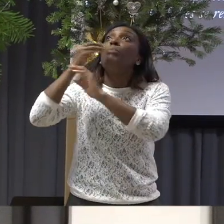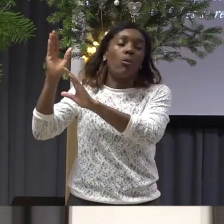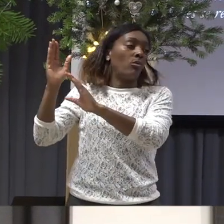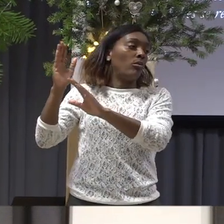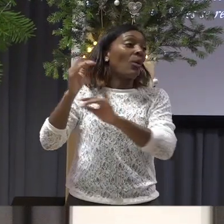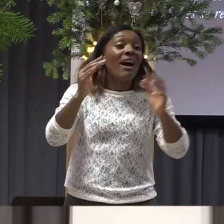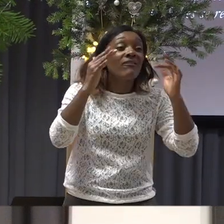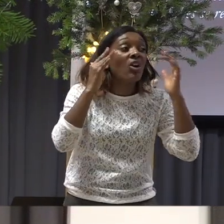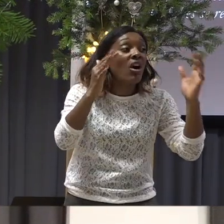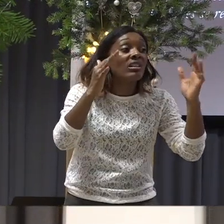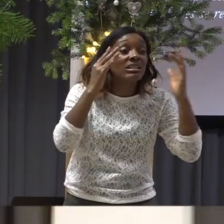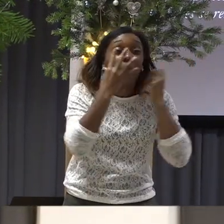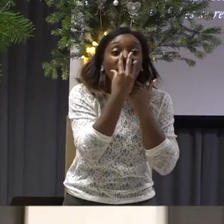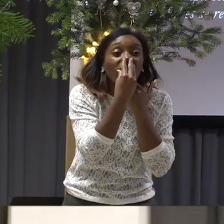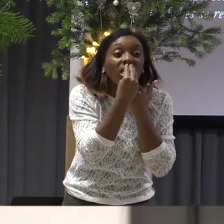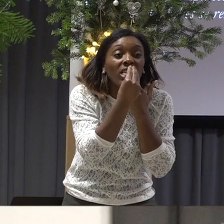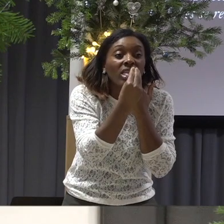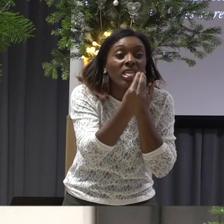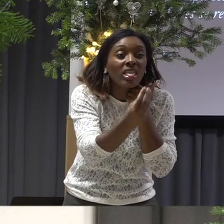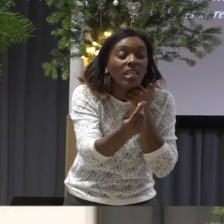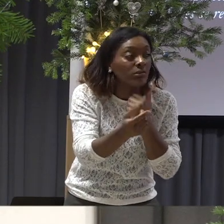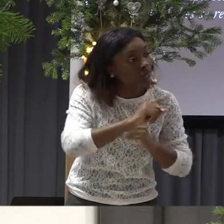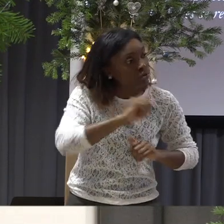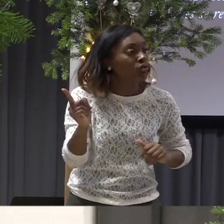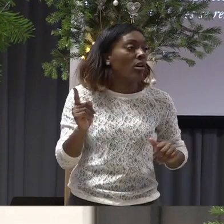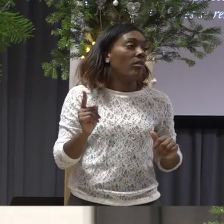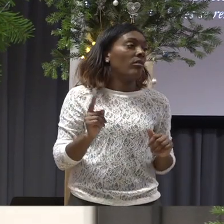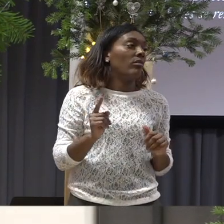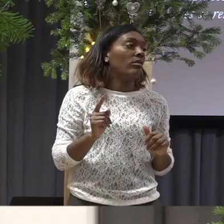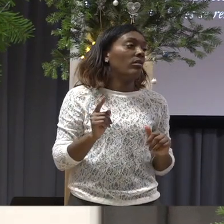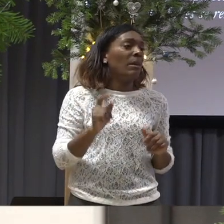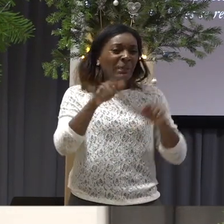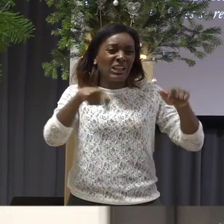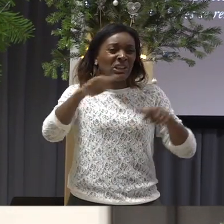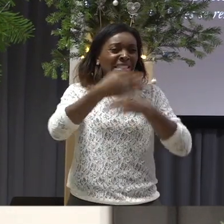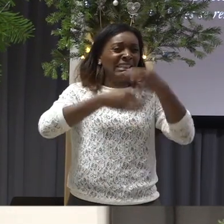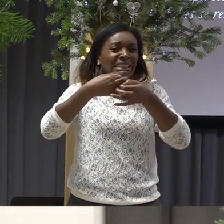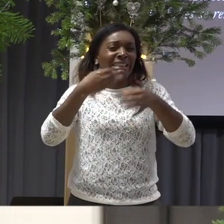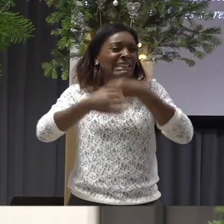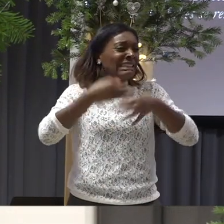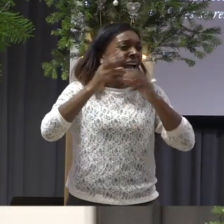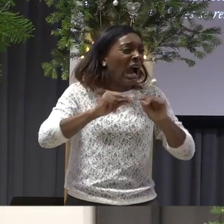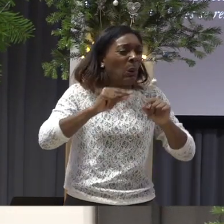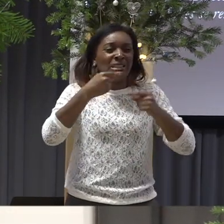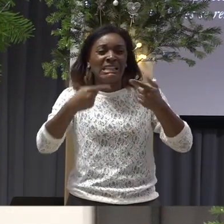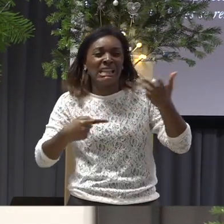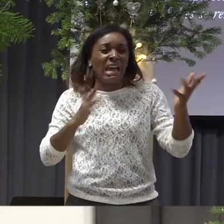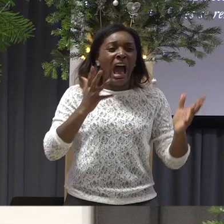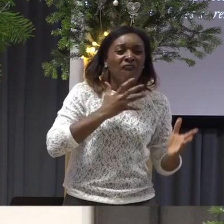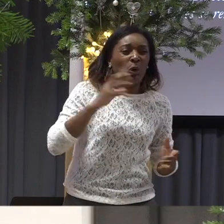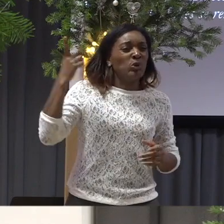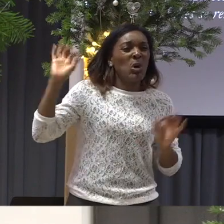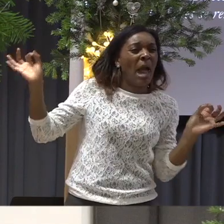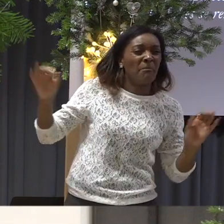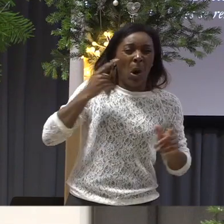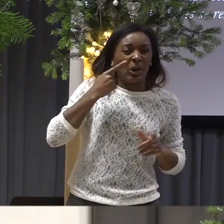influençables. Soyez pas ballottés par les grés, les sentiments des uns et des autres. La difficulté, oui, mais Dieu est avec